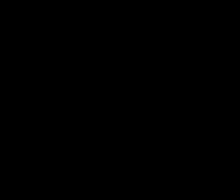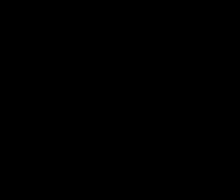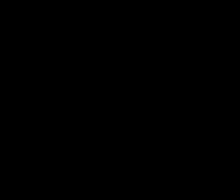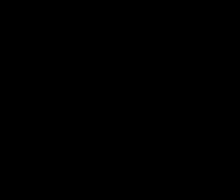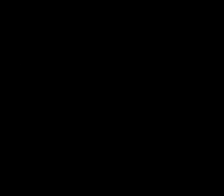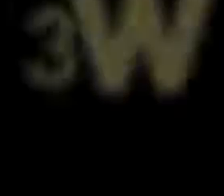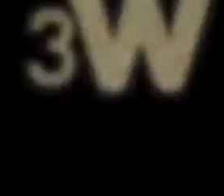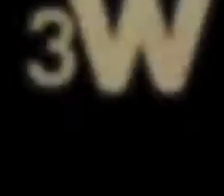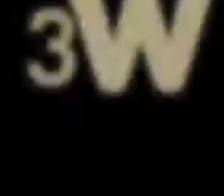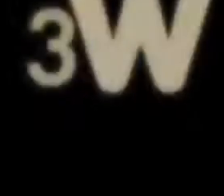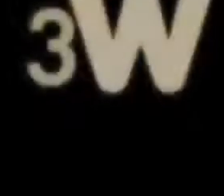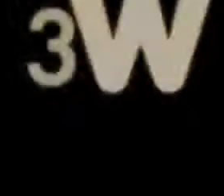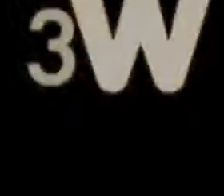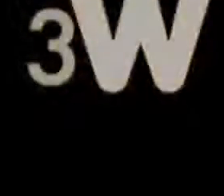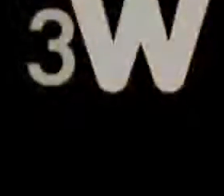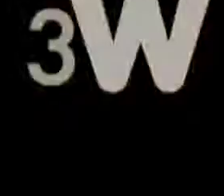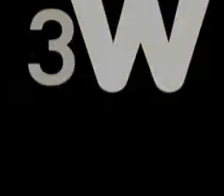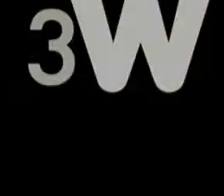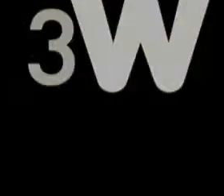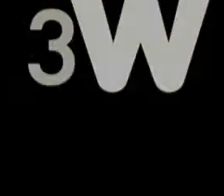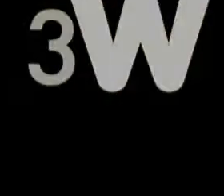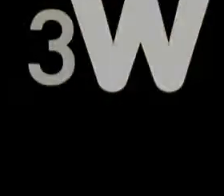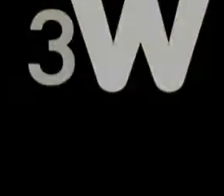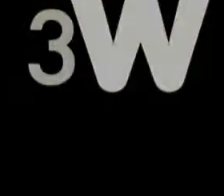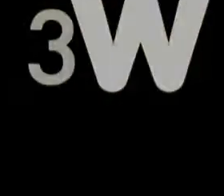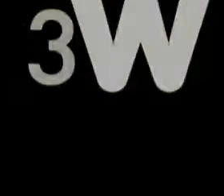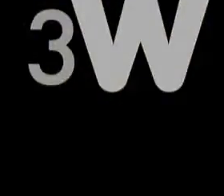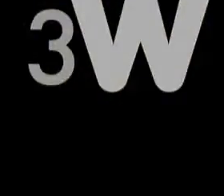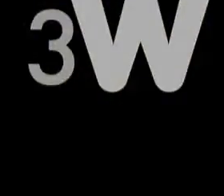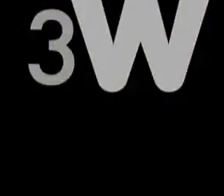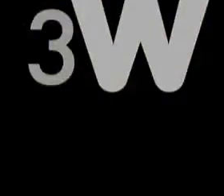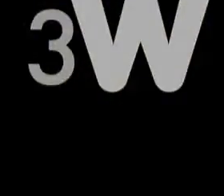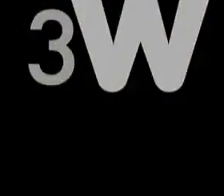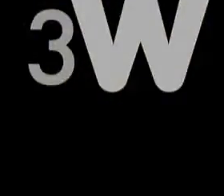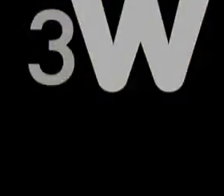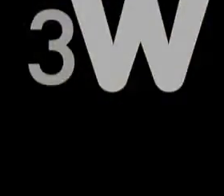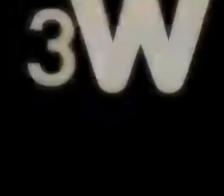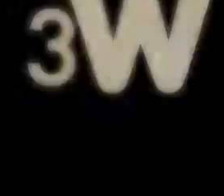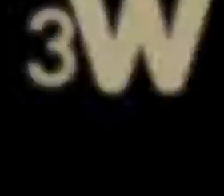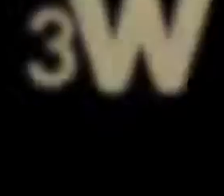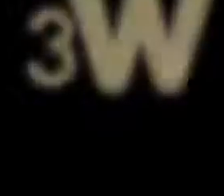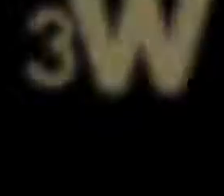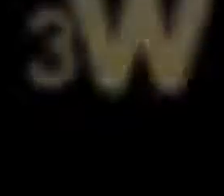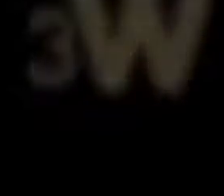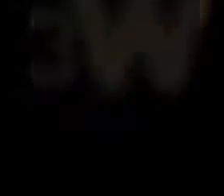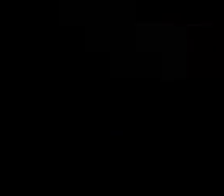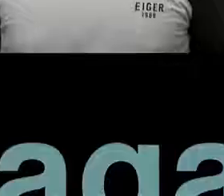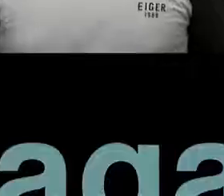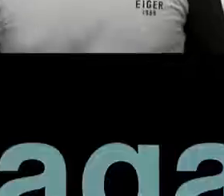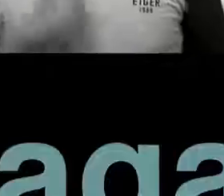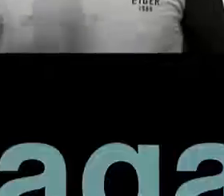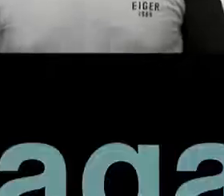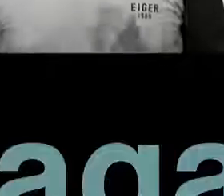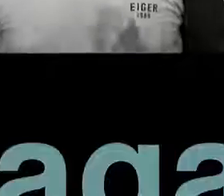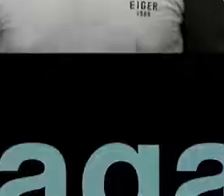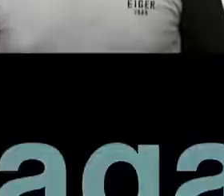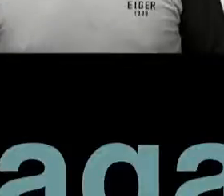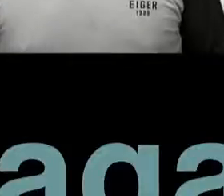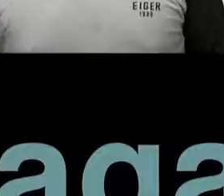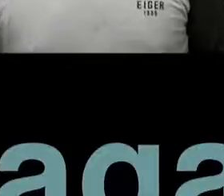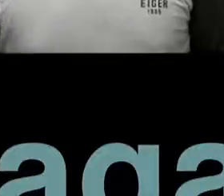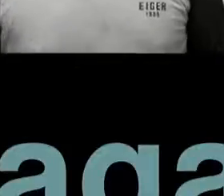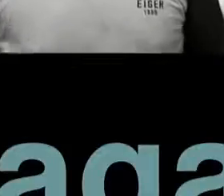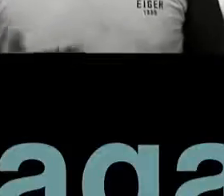mulih hidup dan 3 wajib wajib Iman wajib amalan wajib imut